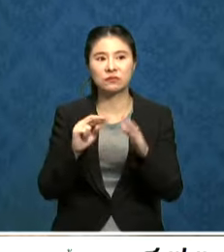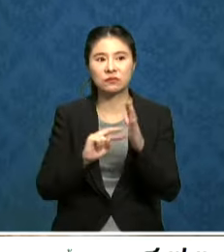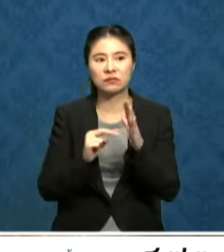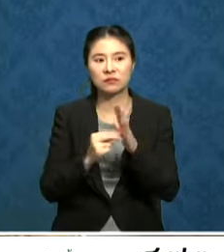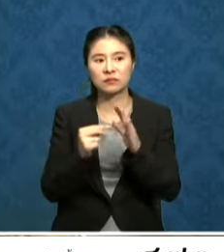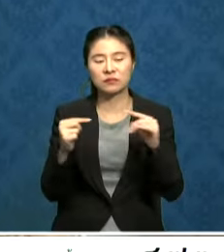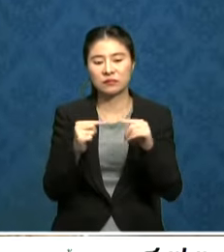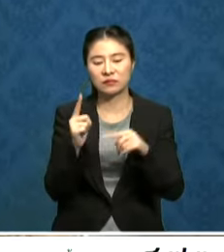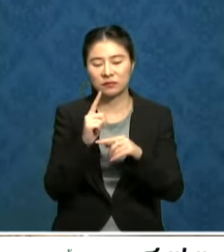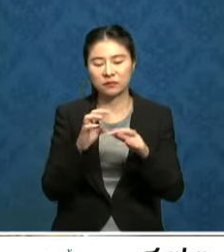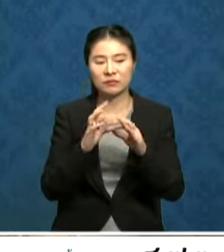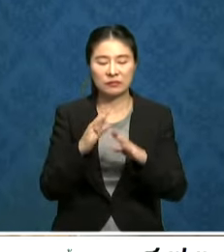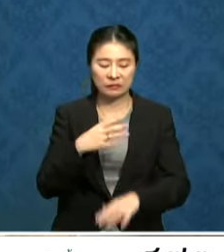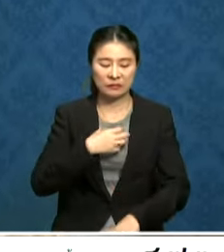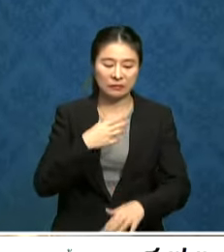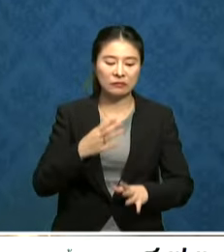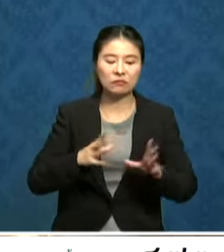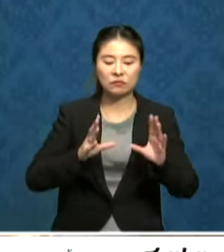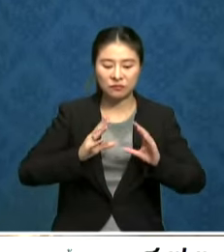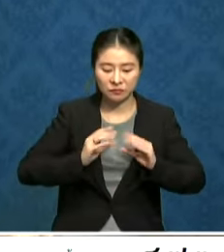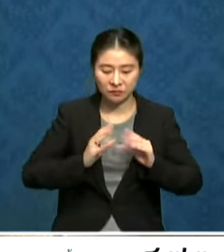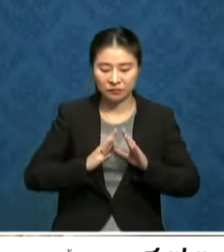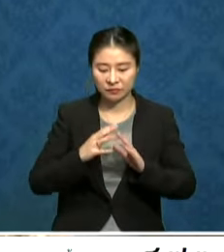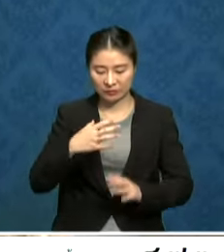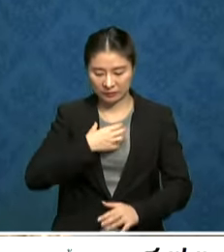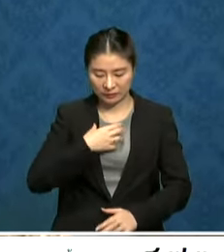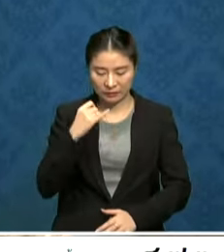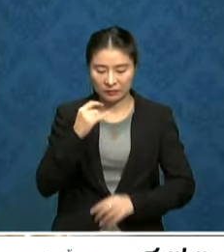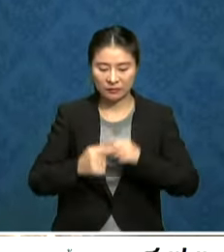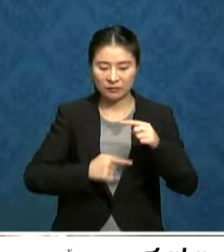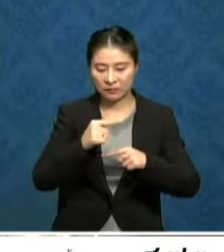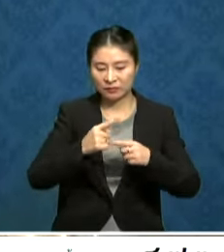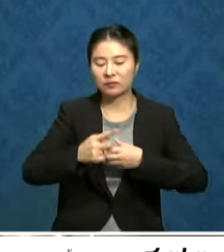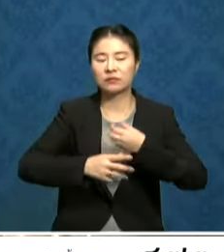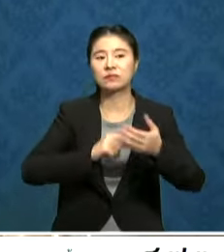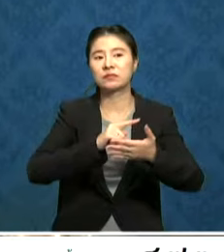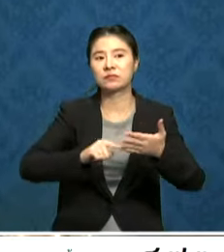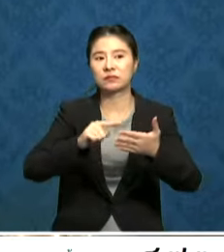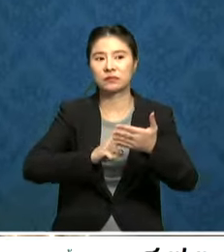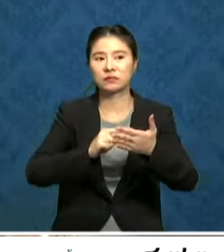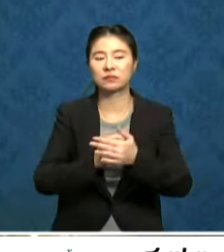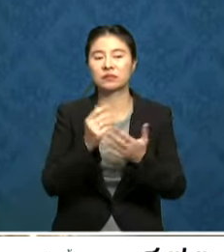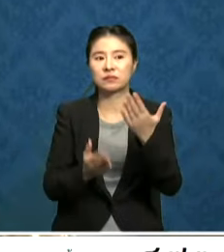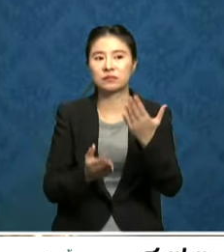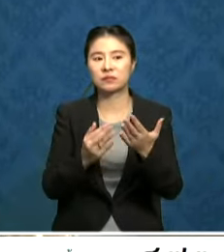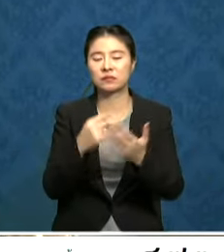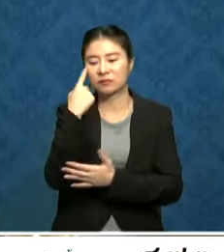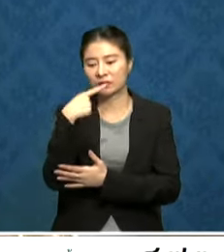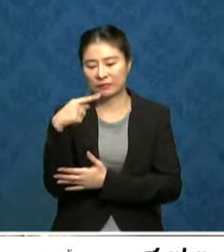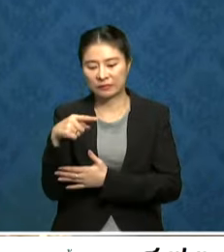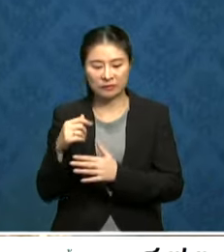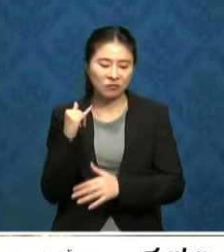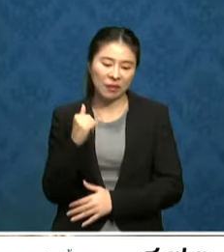เลือกโดยความสมัครใจของแต่ละบุคคลที่เป็นเจ้าของเสียงนั้นด้วยเหตุนี้ค่ะบุคคลที่ไม่ได้ออกไปใช้